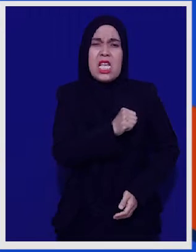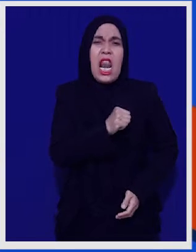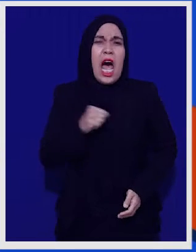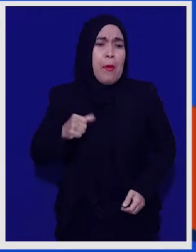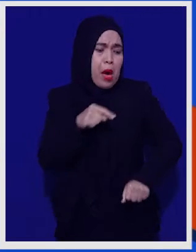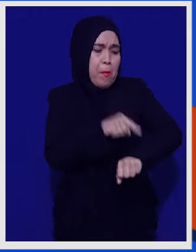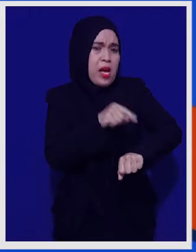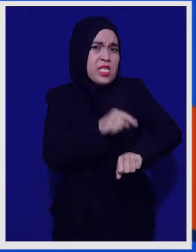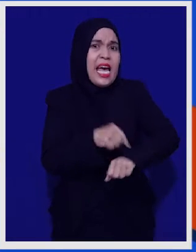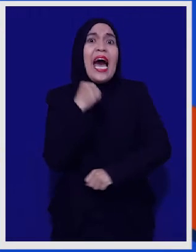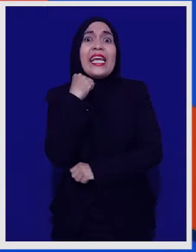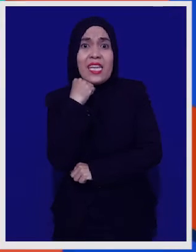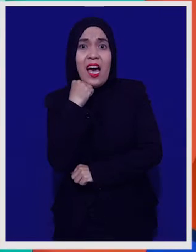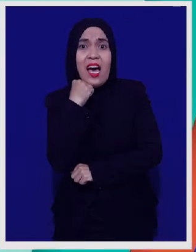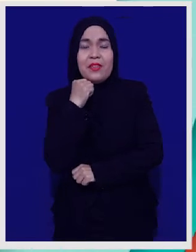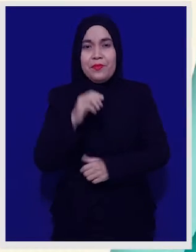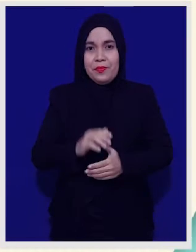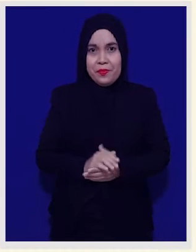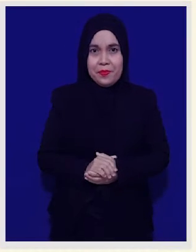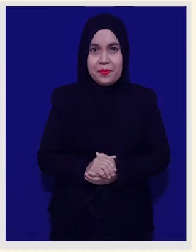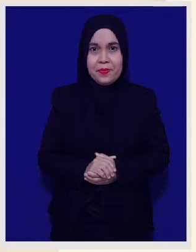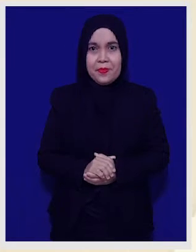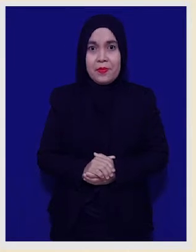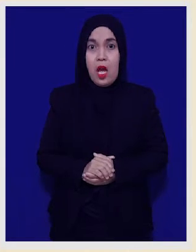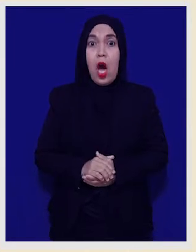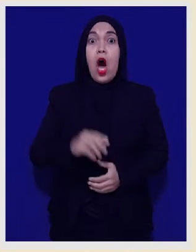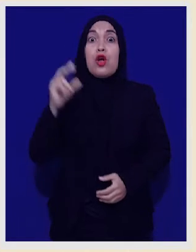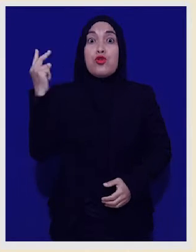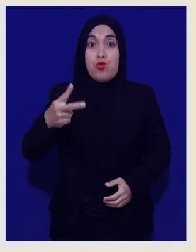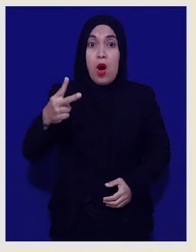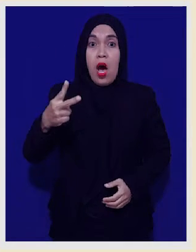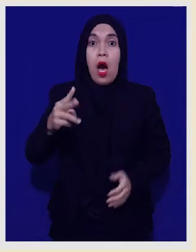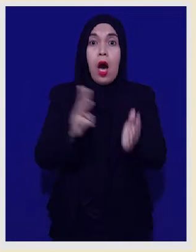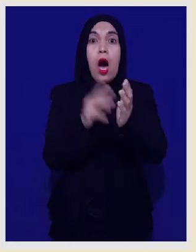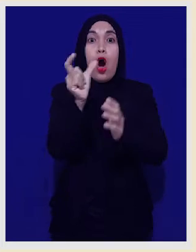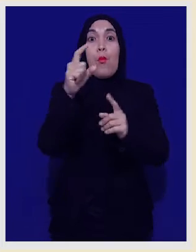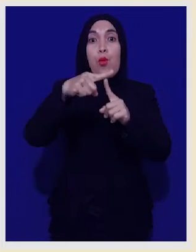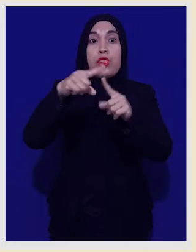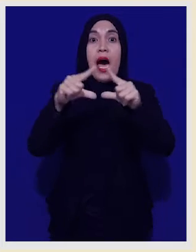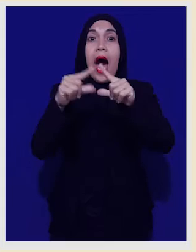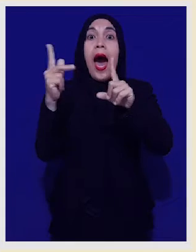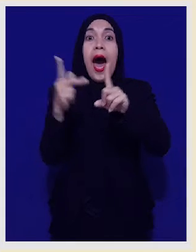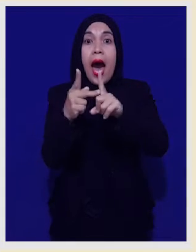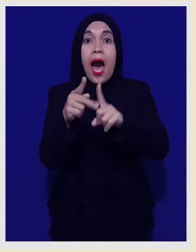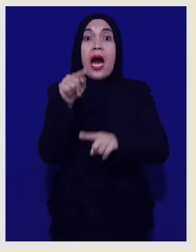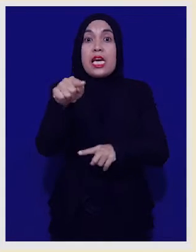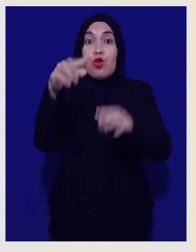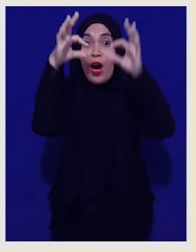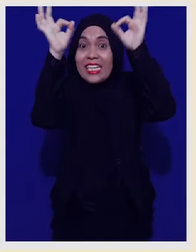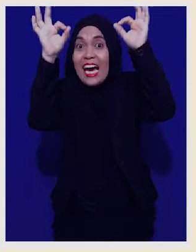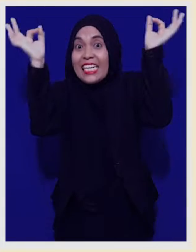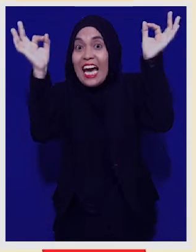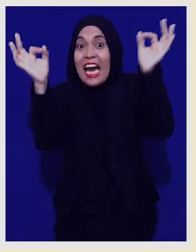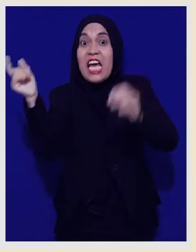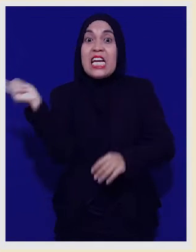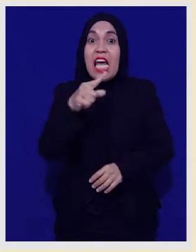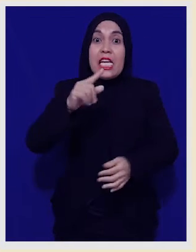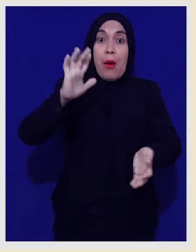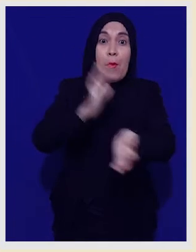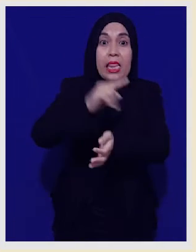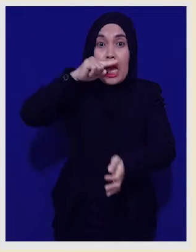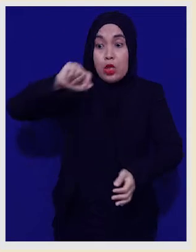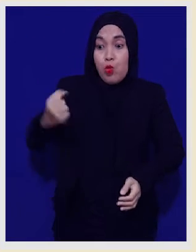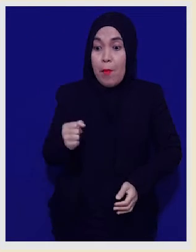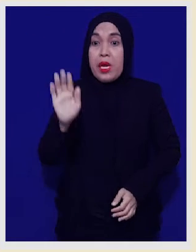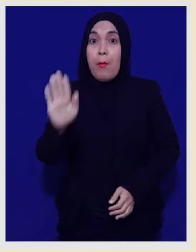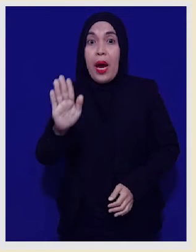idah atau maso tunggu. Duo, mun'ah. Mun'ah adalah kenang-kenangan dari mantan suami kepada mantan